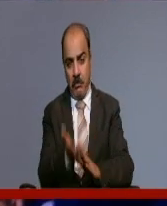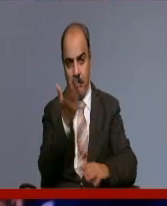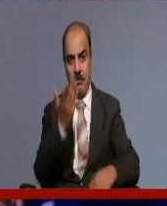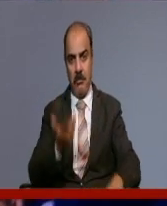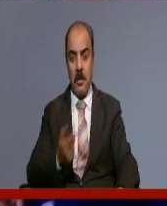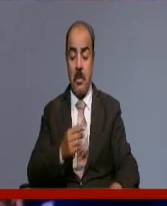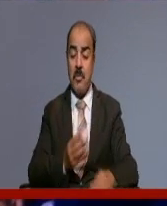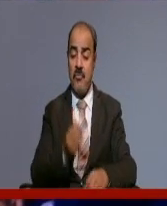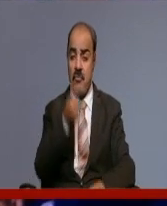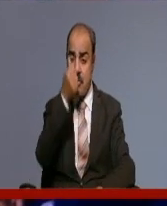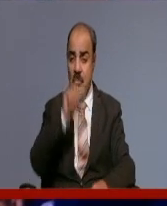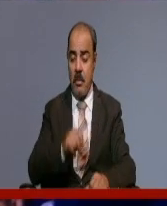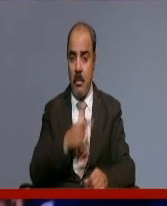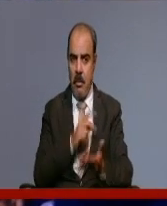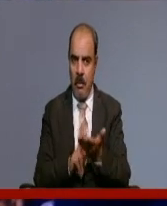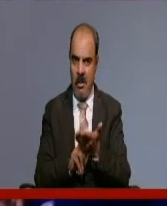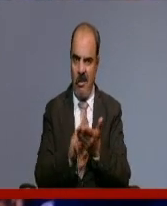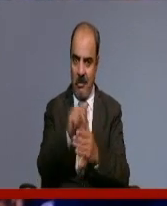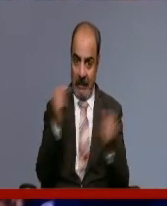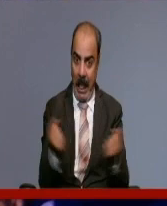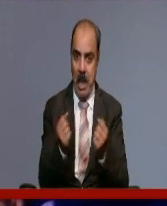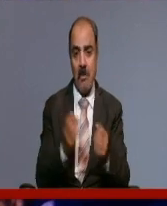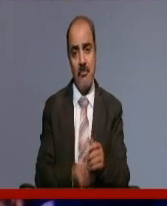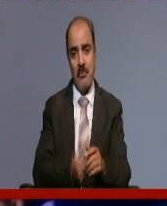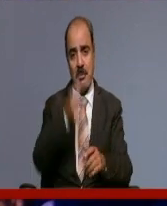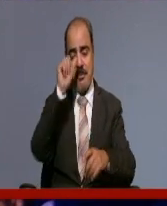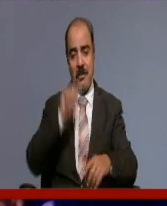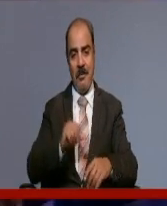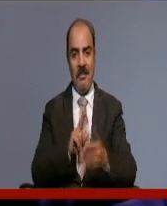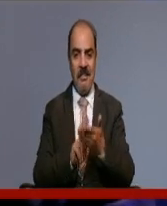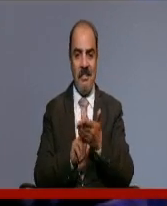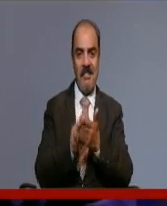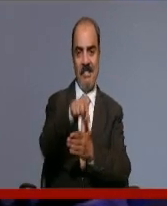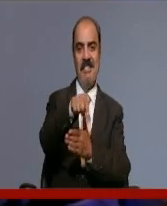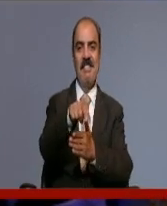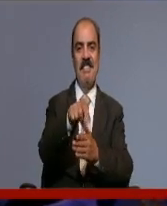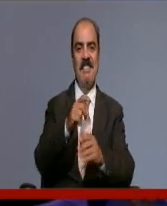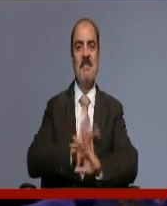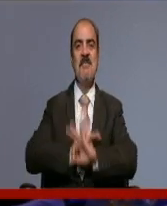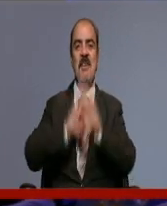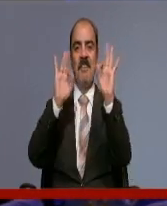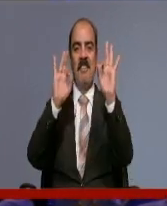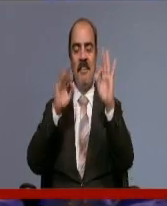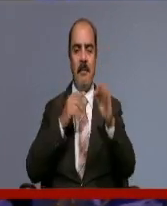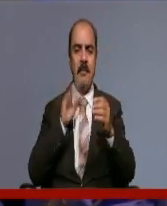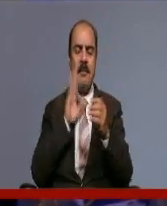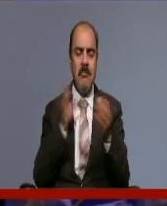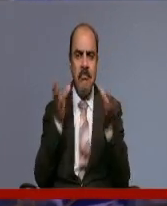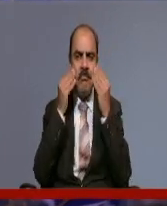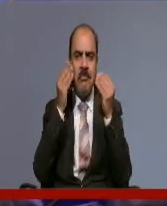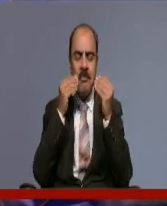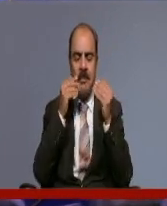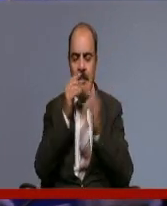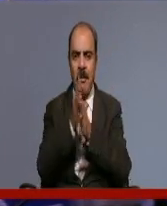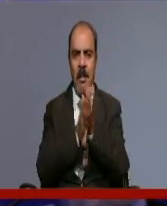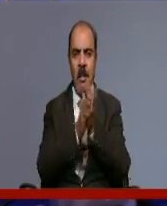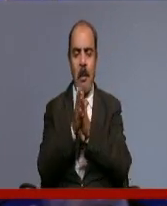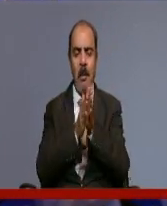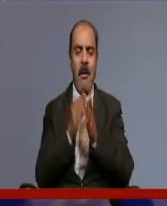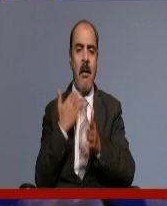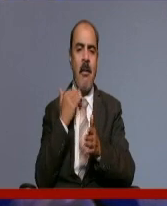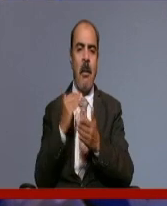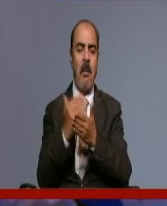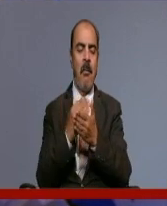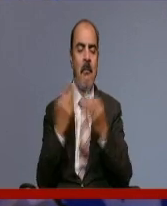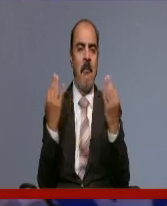يمكن رجلي تيجي يعني في رجلي جت خشيت الفصول هنا تبع تكافل وكرامه